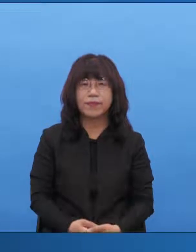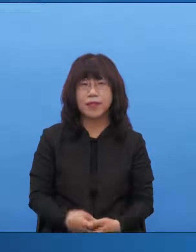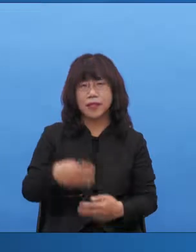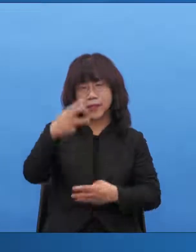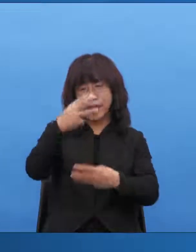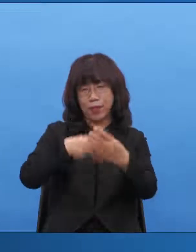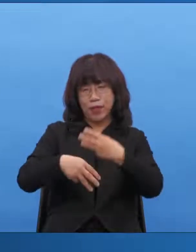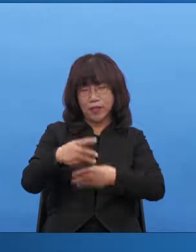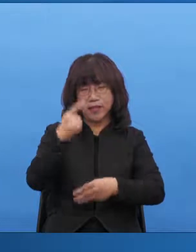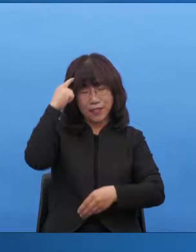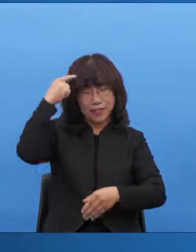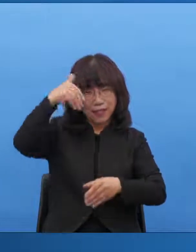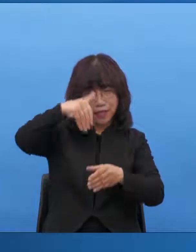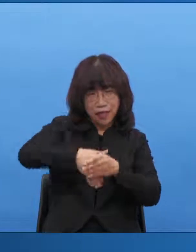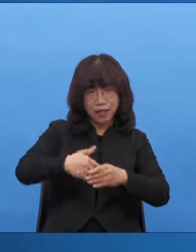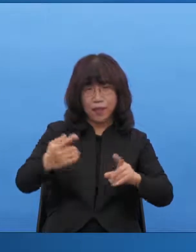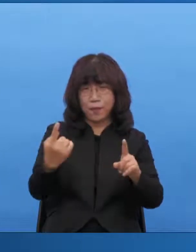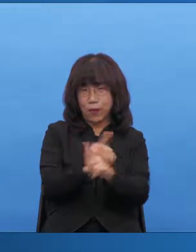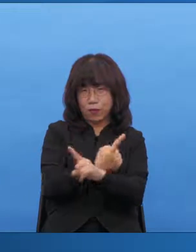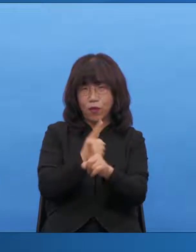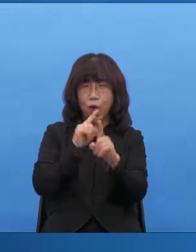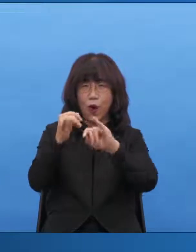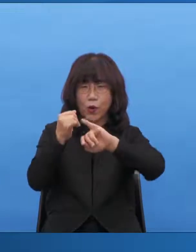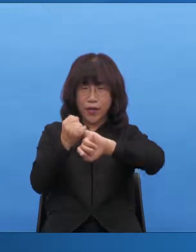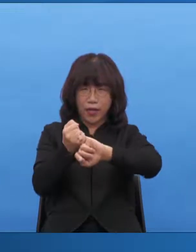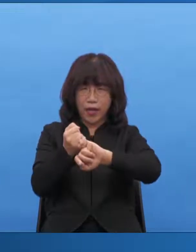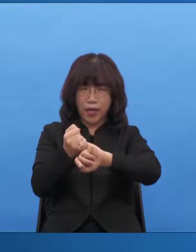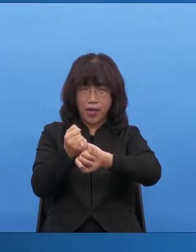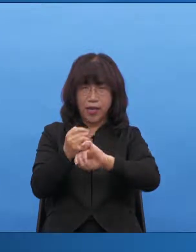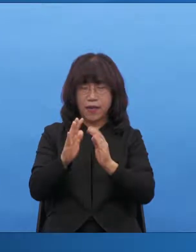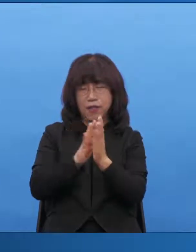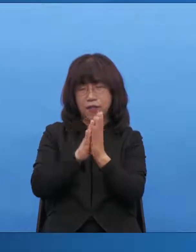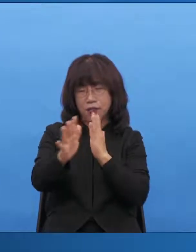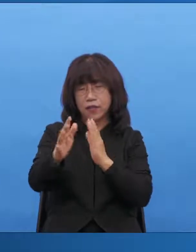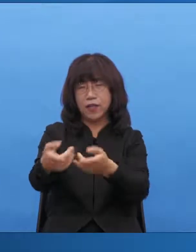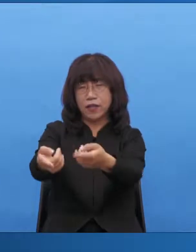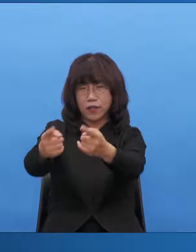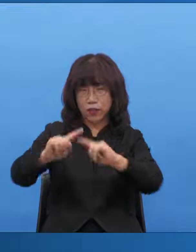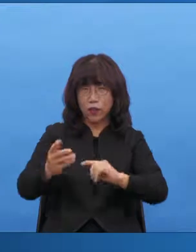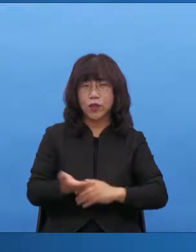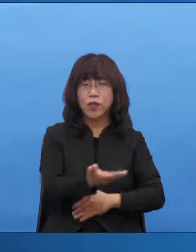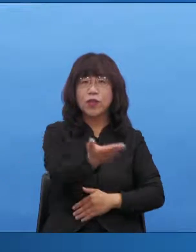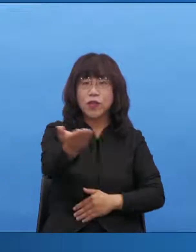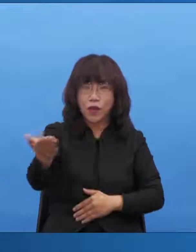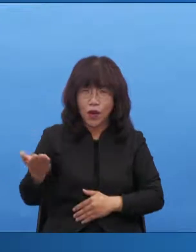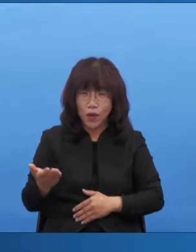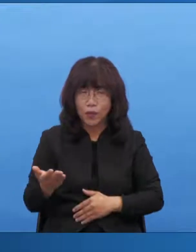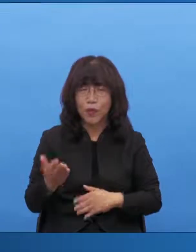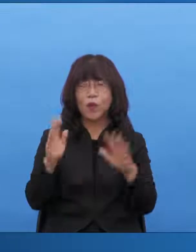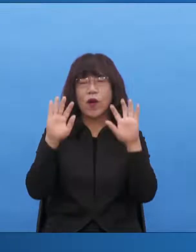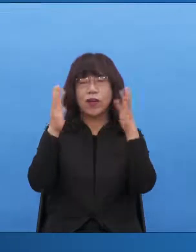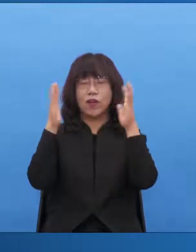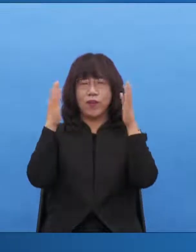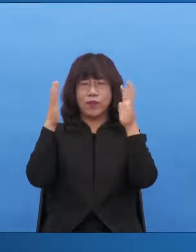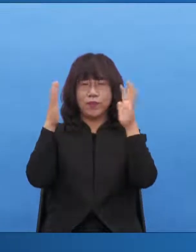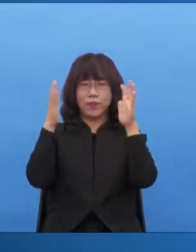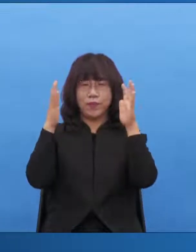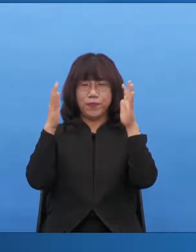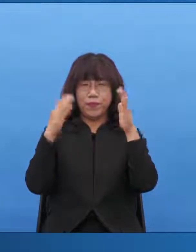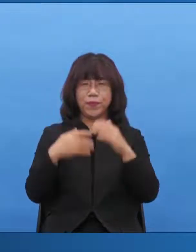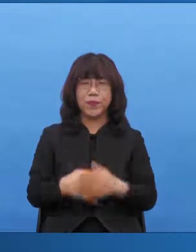렘넌트의 가게를 바꾸는 언약의 재열에 들어오신 여러분을 환영합니다.